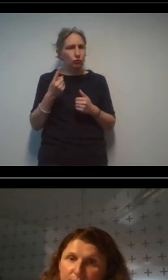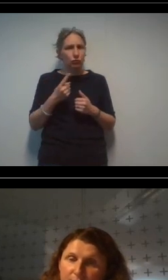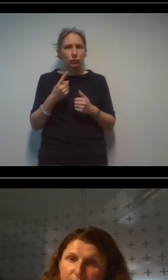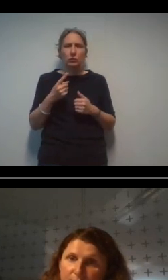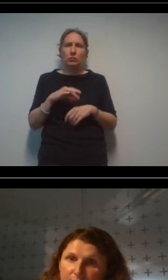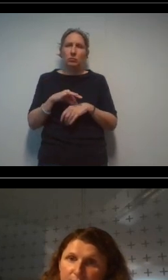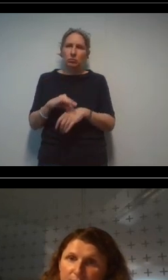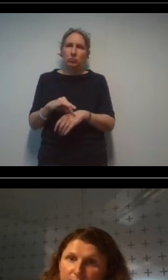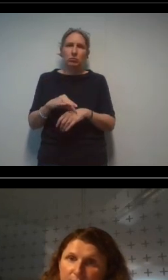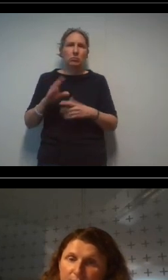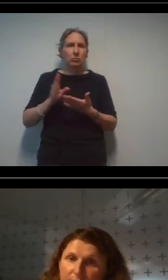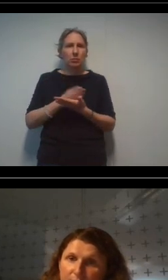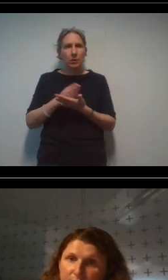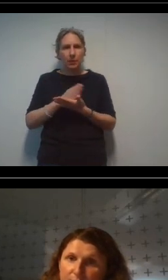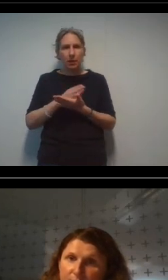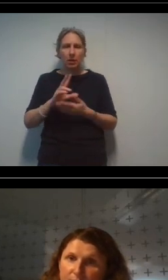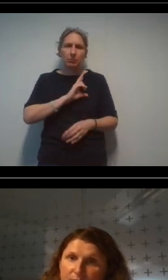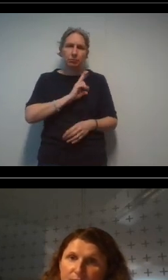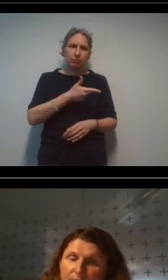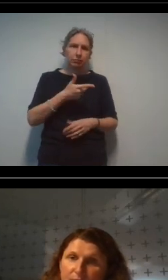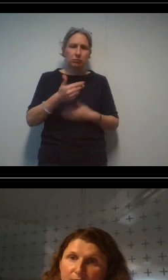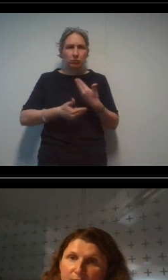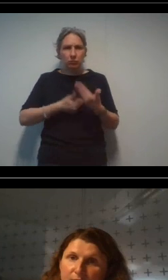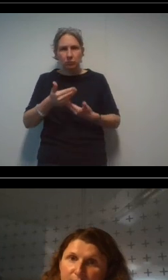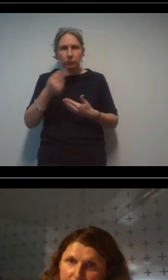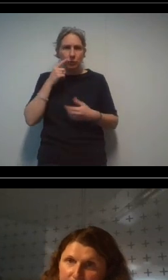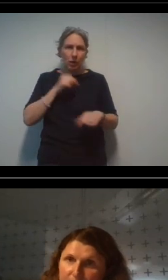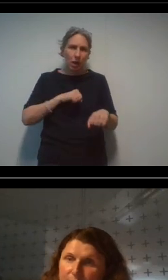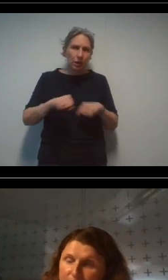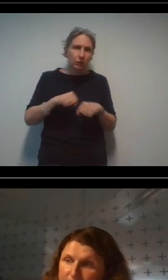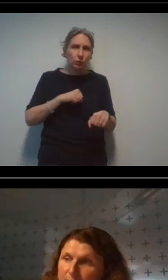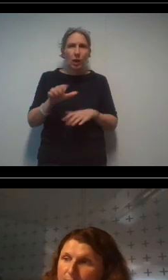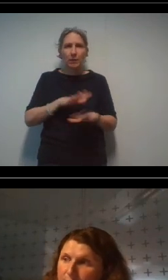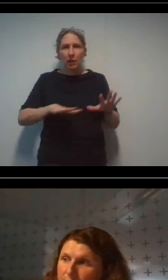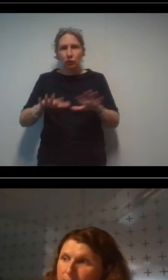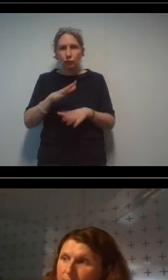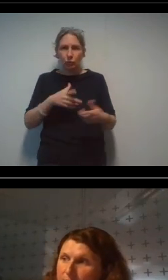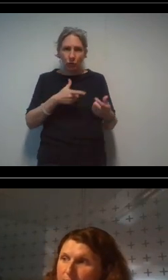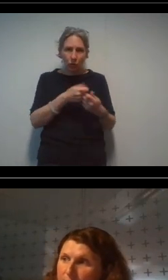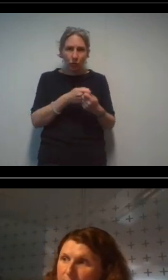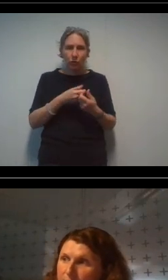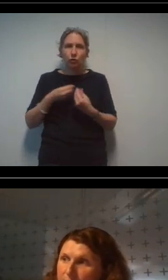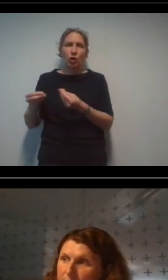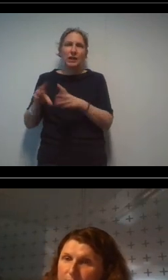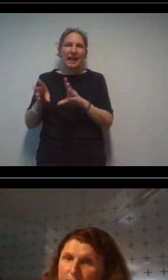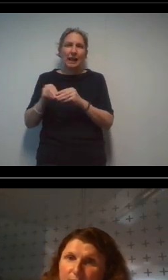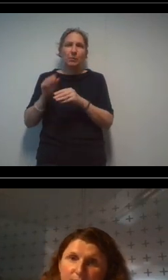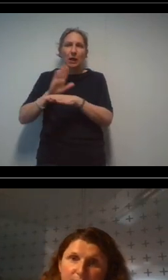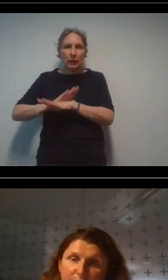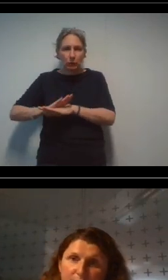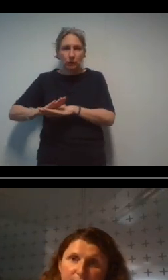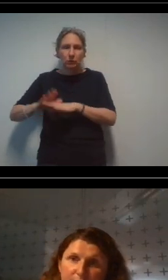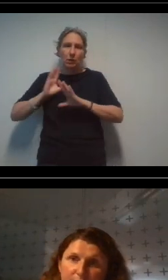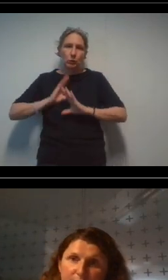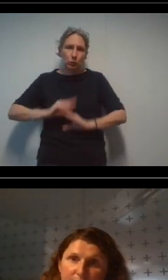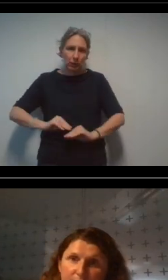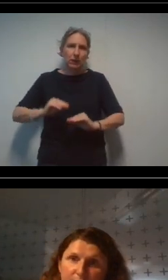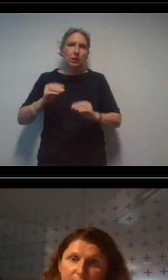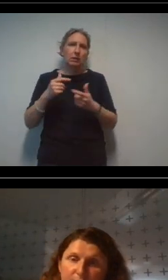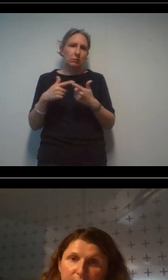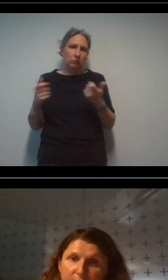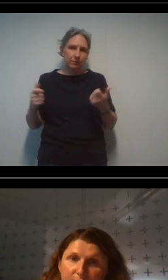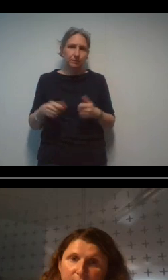prévoir les actions, organiser les aménagements pour les jeunes, rassurer vos équipes. Voilà. Et nos entreprises, pour